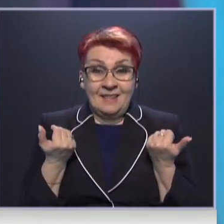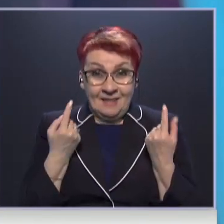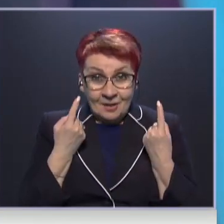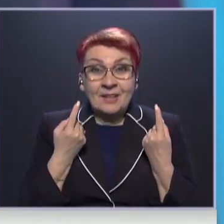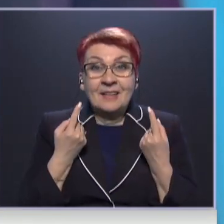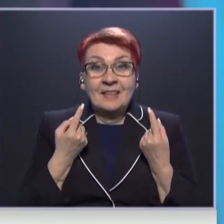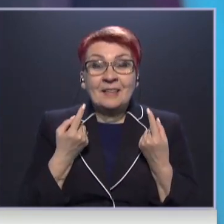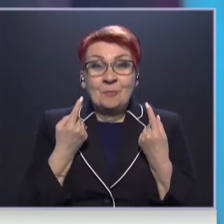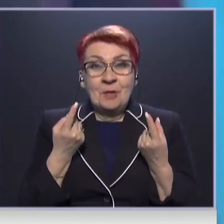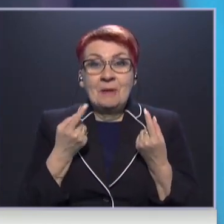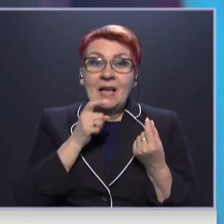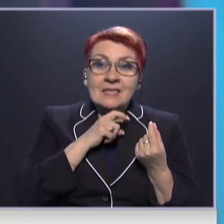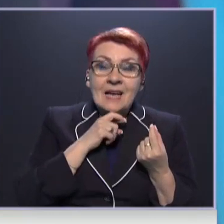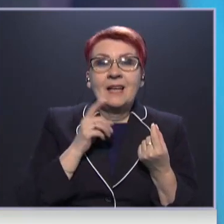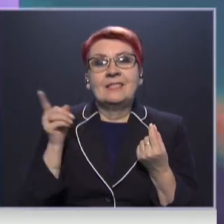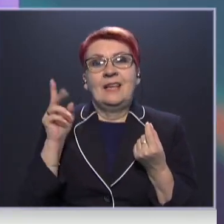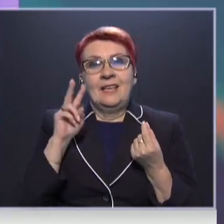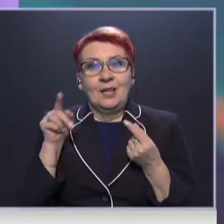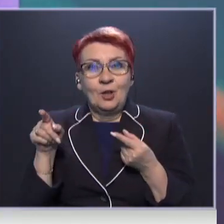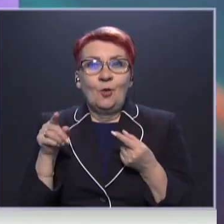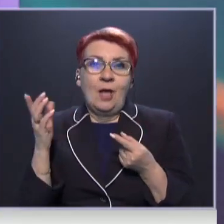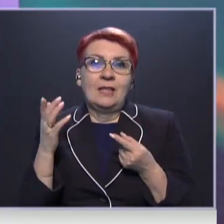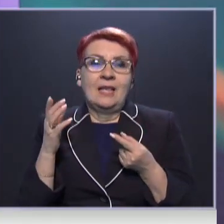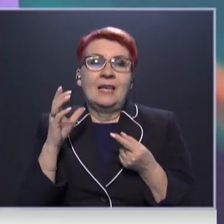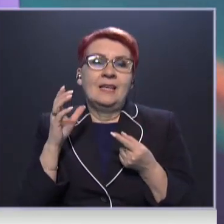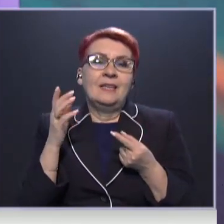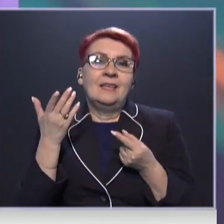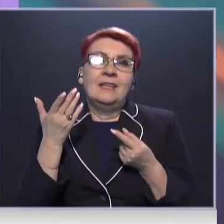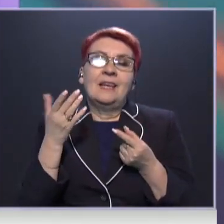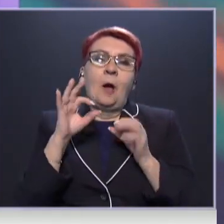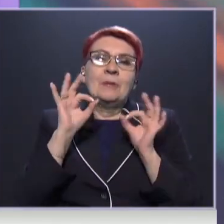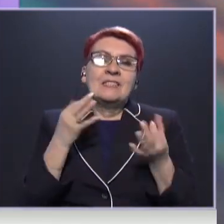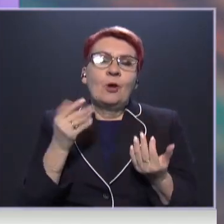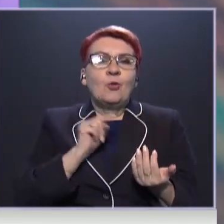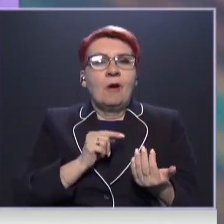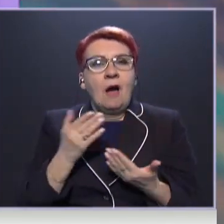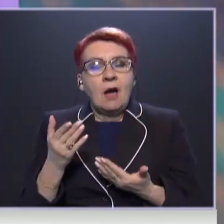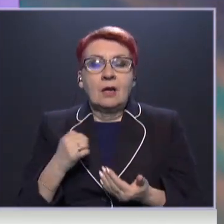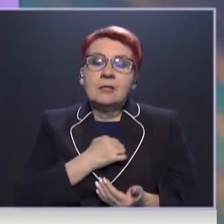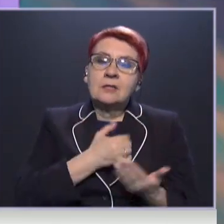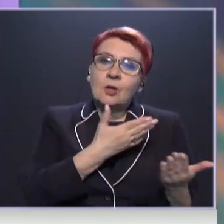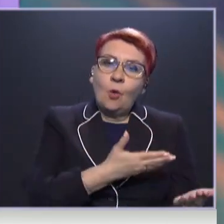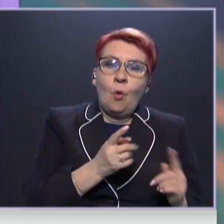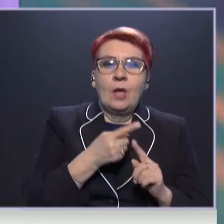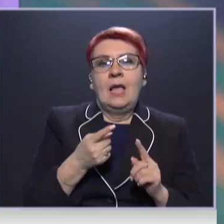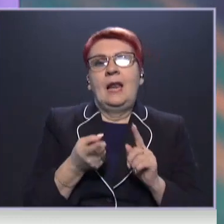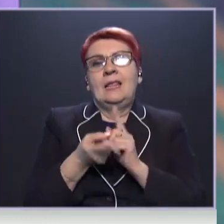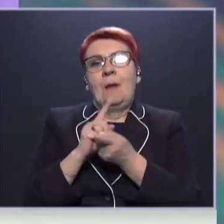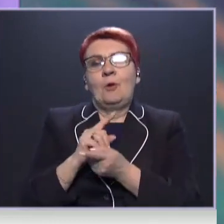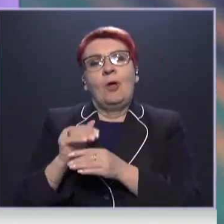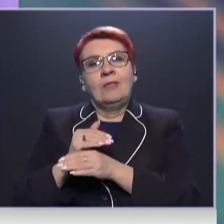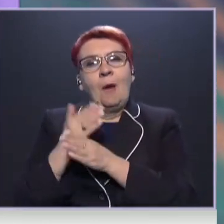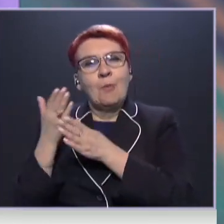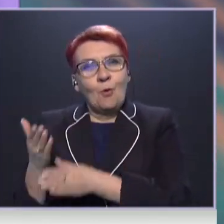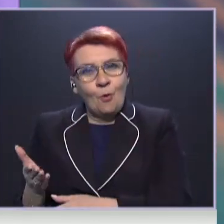несет определенное какое-то значение, вот там символизирует там какой-то характер или зло, или добро, наоборот, да, символизирует, да,